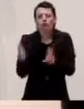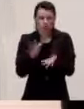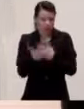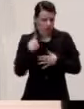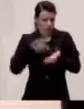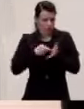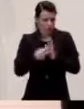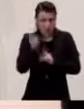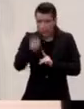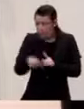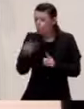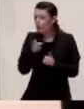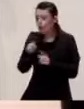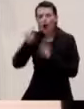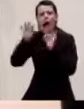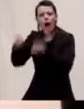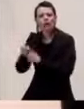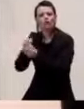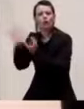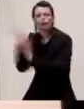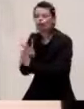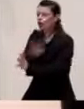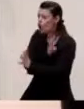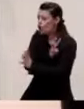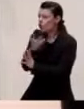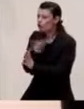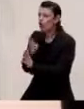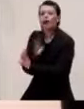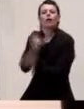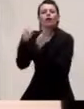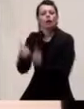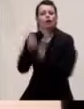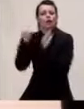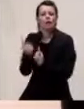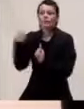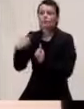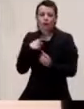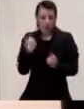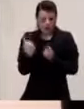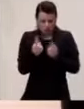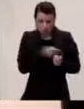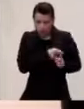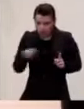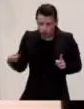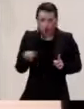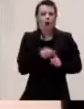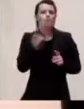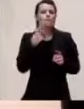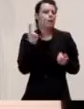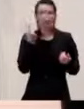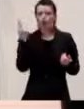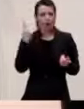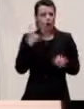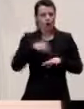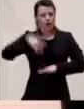accolti nei pronti soccorsi. Tutta questa fase è una fase molto delicata, e quindi il suggerimento,